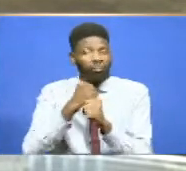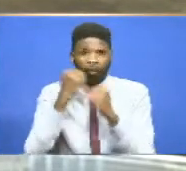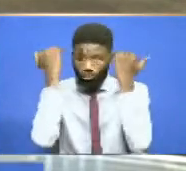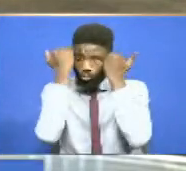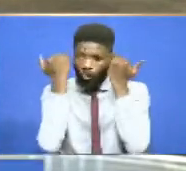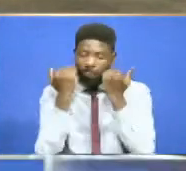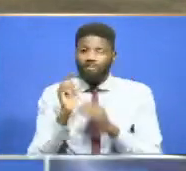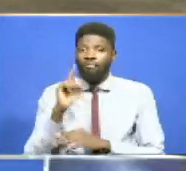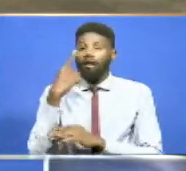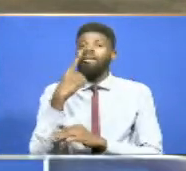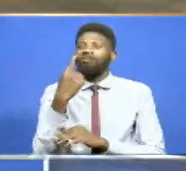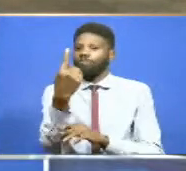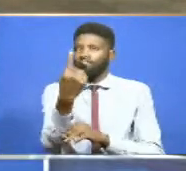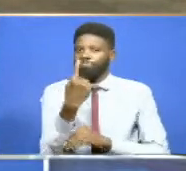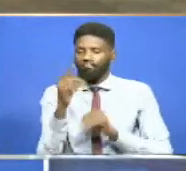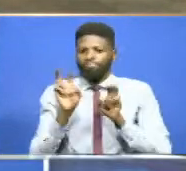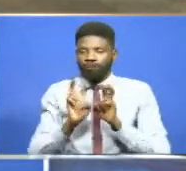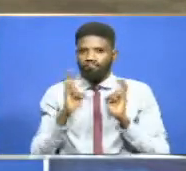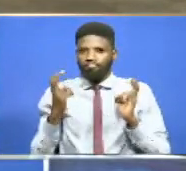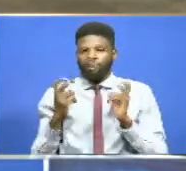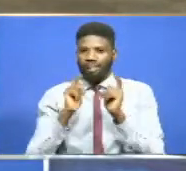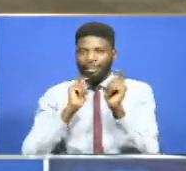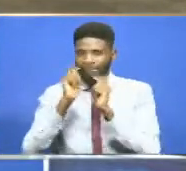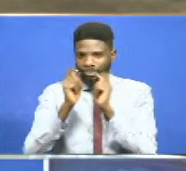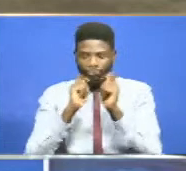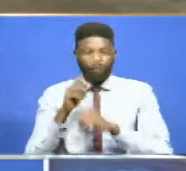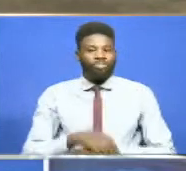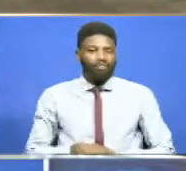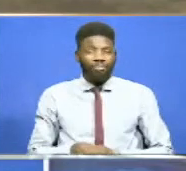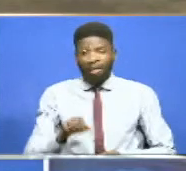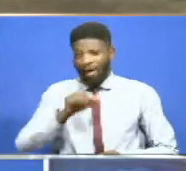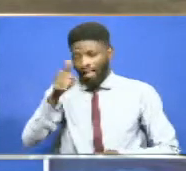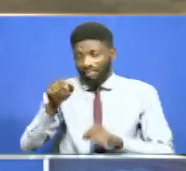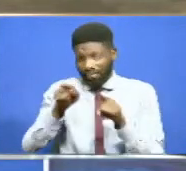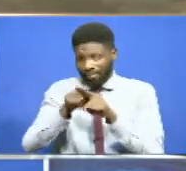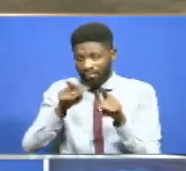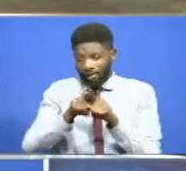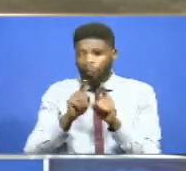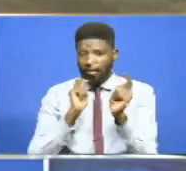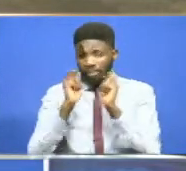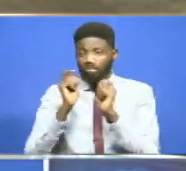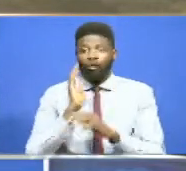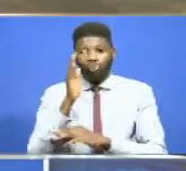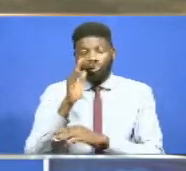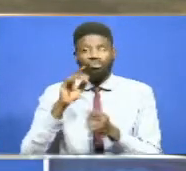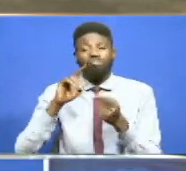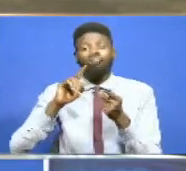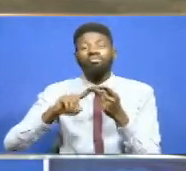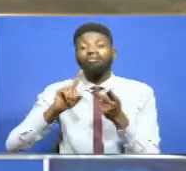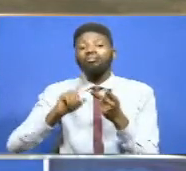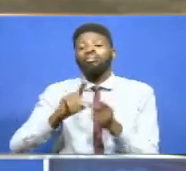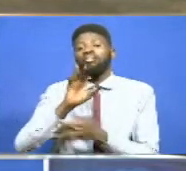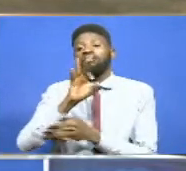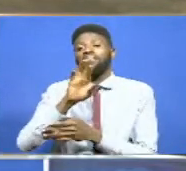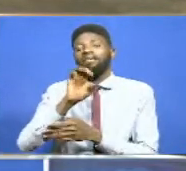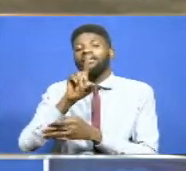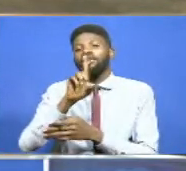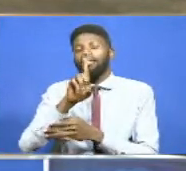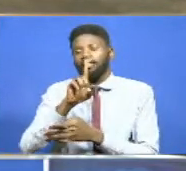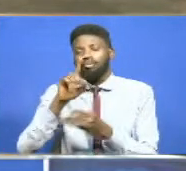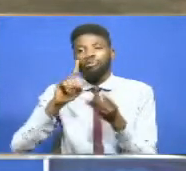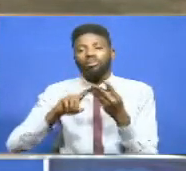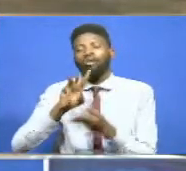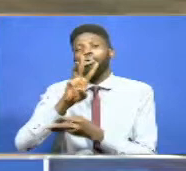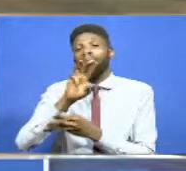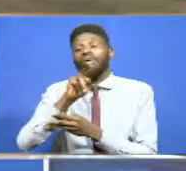kwanza kufika mbele ya jopo la mahojiano. Wengine watakaosailiwa kwa wadhifa huo ni wakili Fred Ngatia, jaji William Ouko,